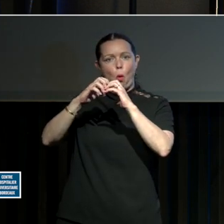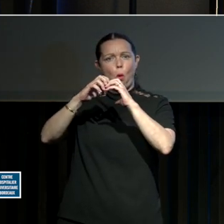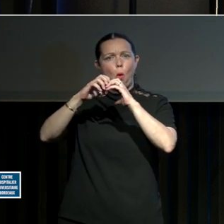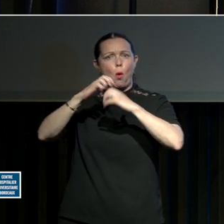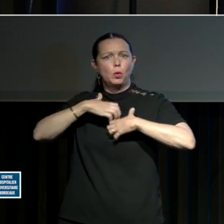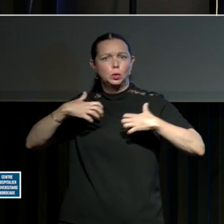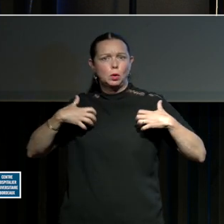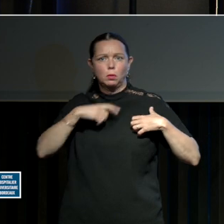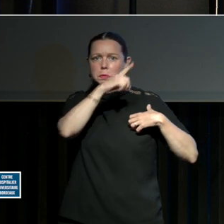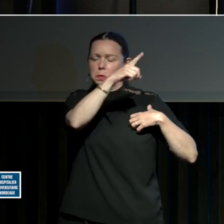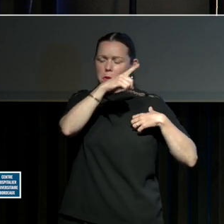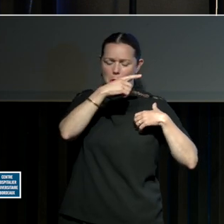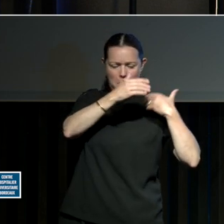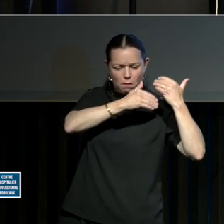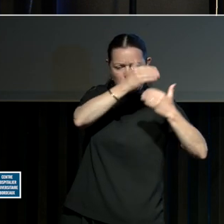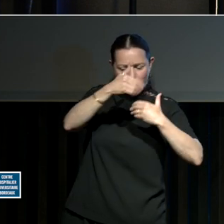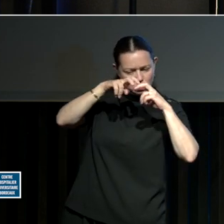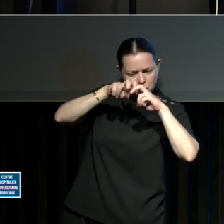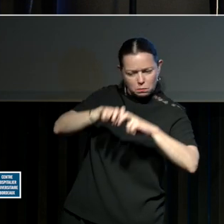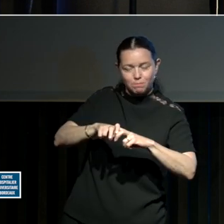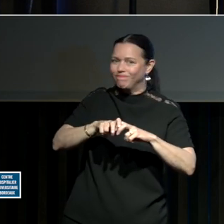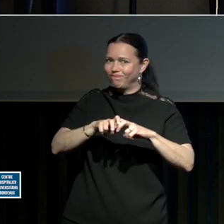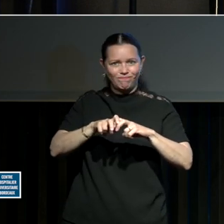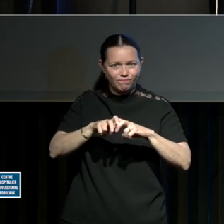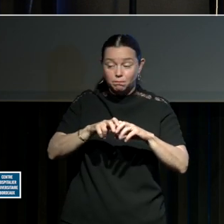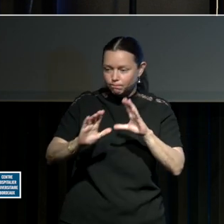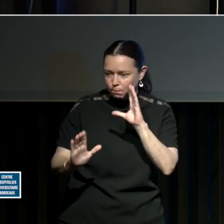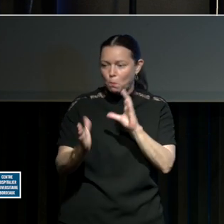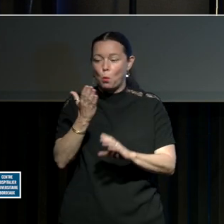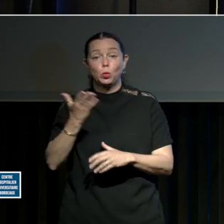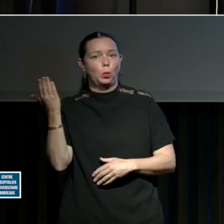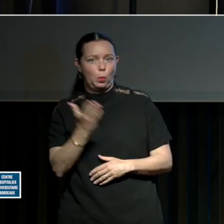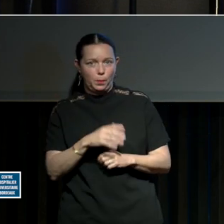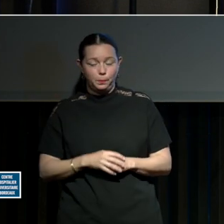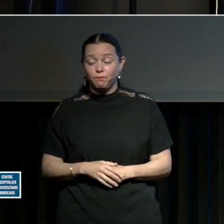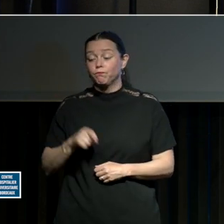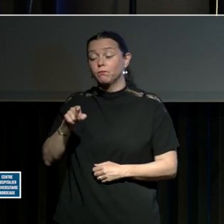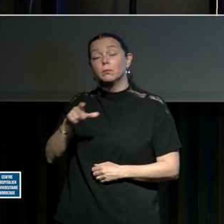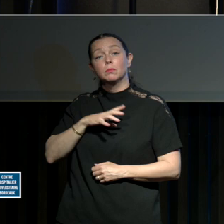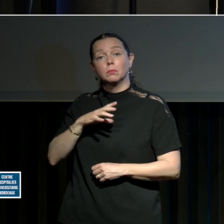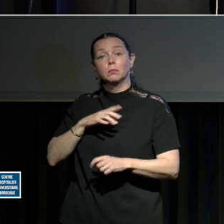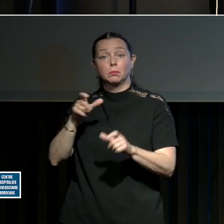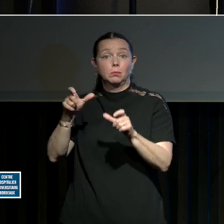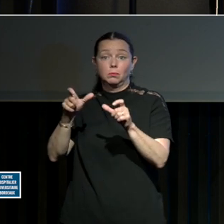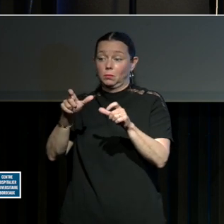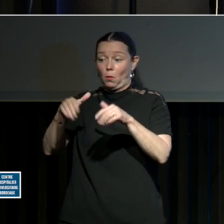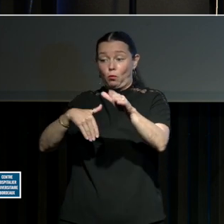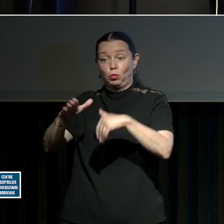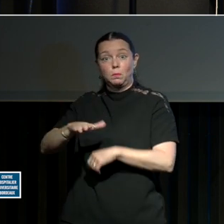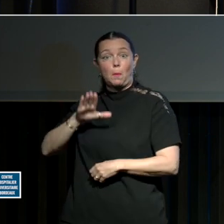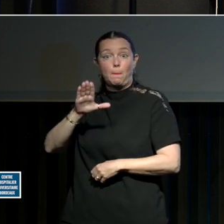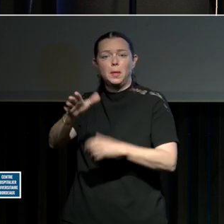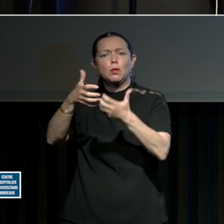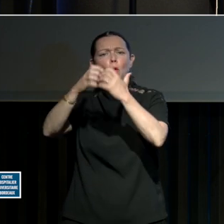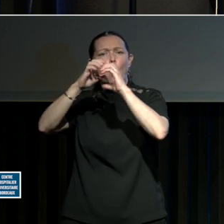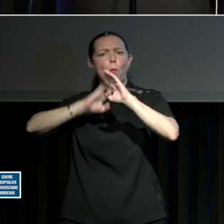a permis de mettre en évidence des mécanismes, en particulier des mécanismes